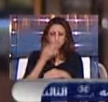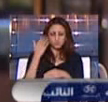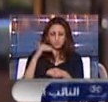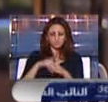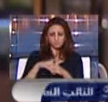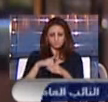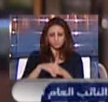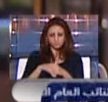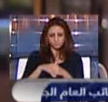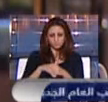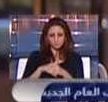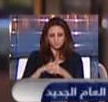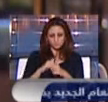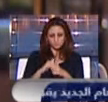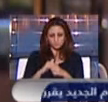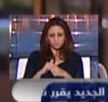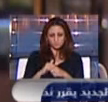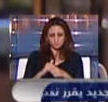ف